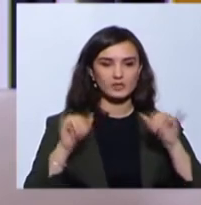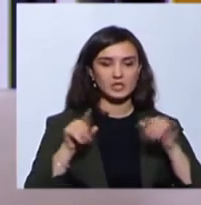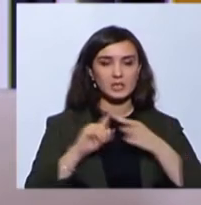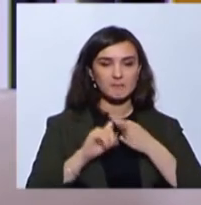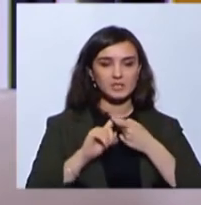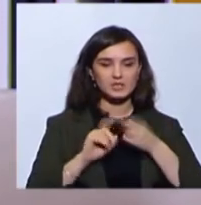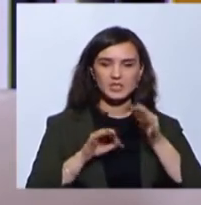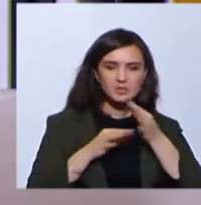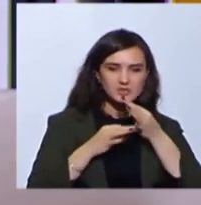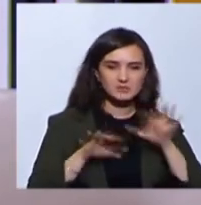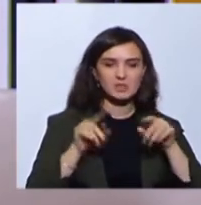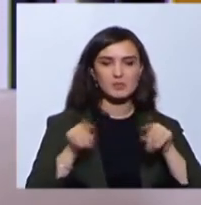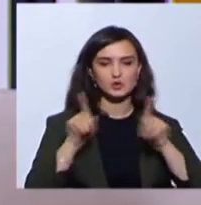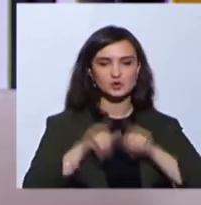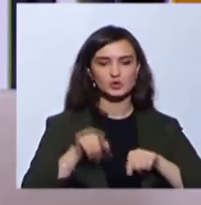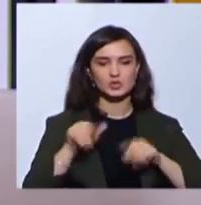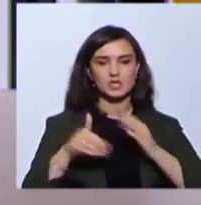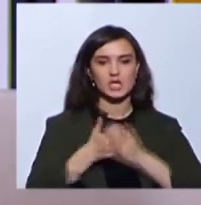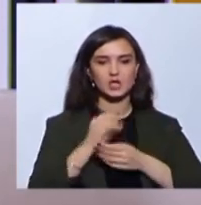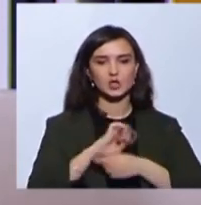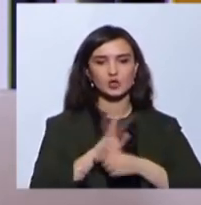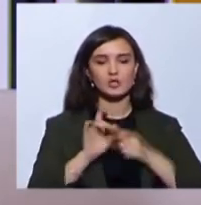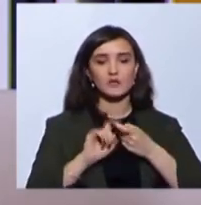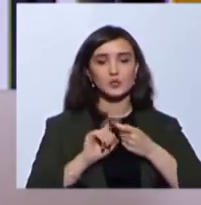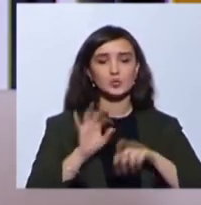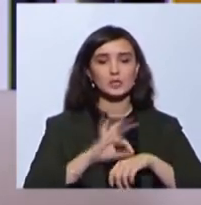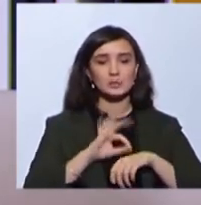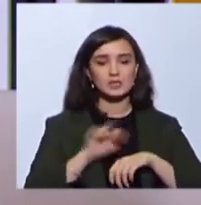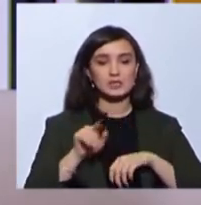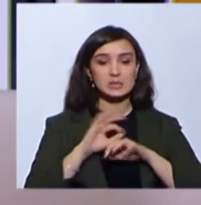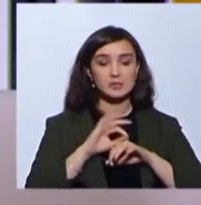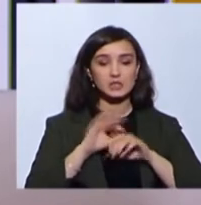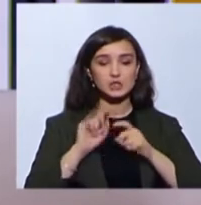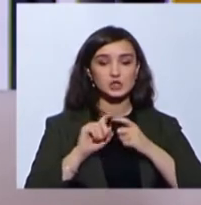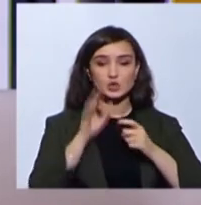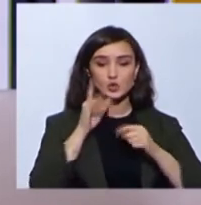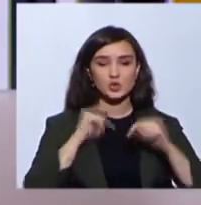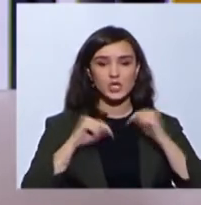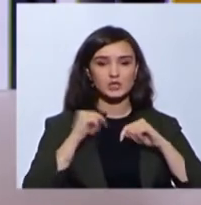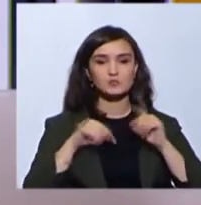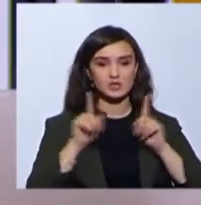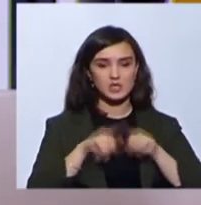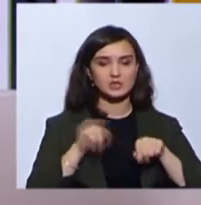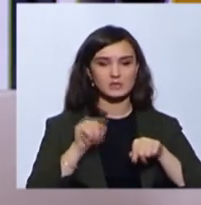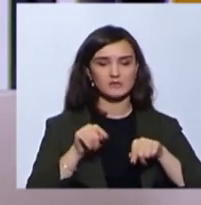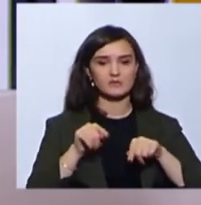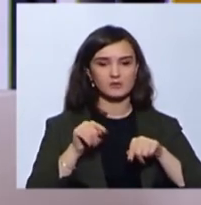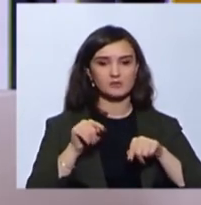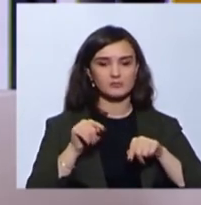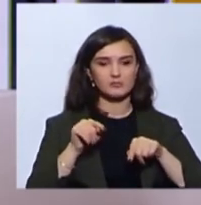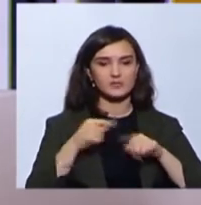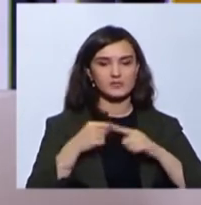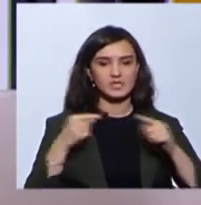ინფექცია, ნებისმიერი, მათ შორის ახალი კორონავირუსული ინფექცია, ინფექციის დროს ორგანიზმში ასევე გამომუშავდება